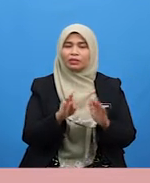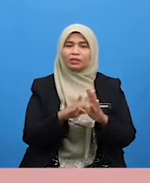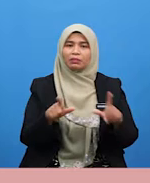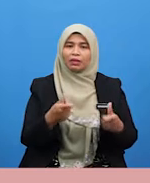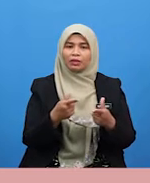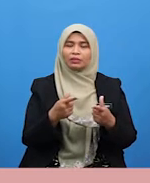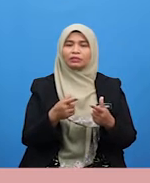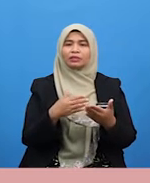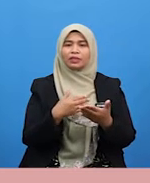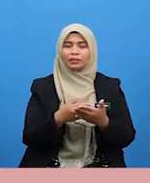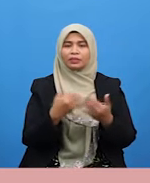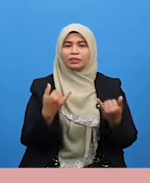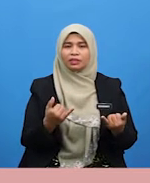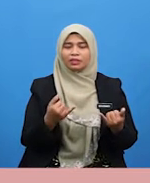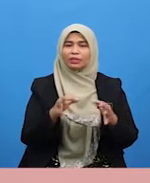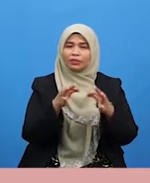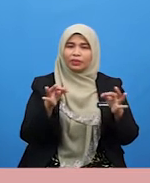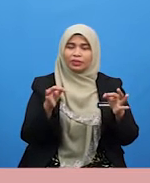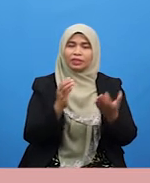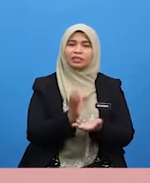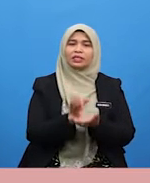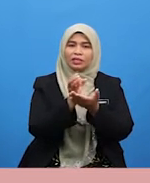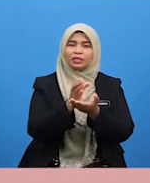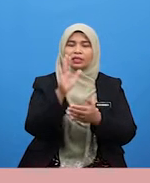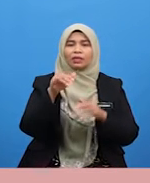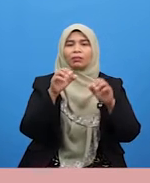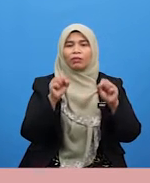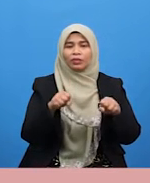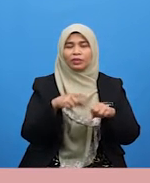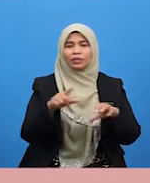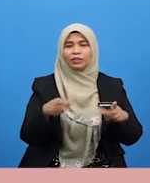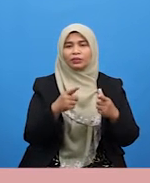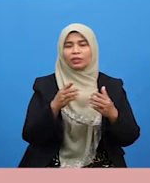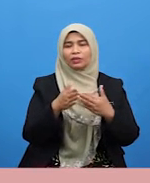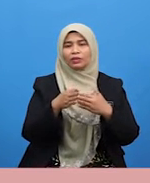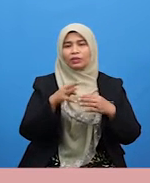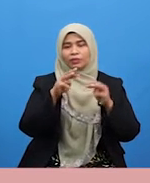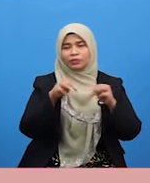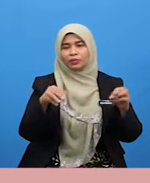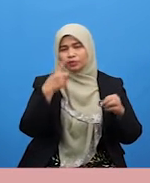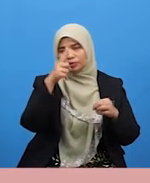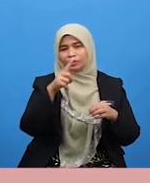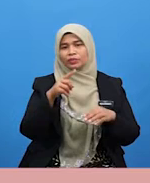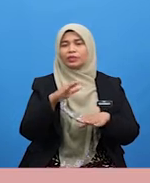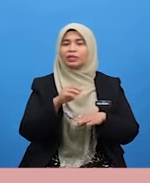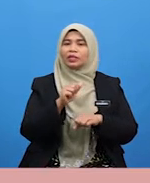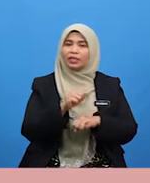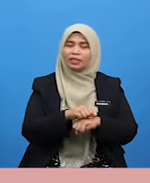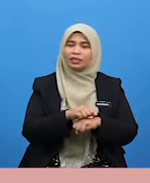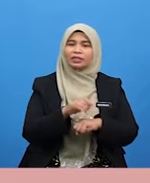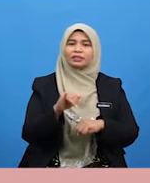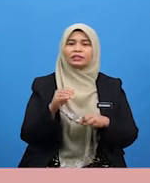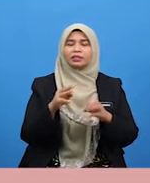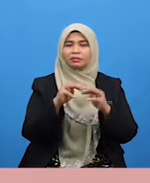umat Islam sejagat. Huraikan cadangan yang boleh dilakukan oleh murid-murid bagi mengatasi masalah ini.